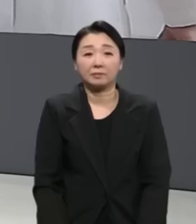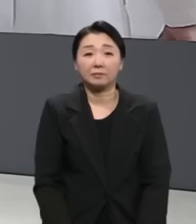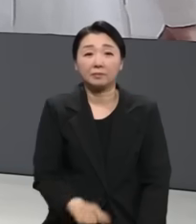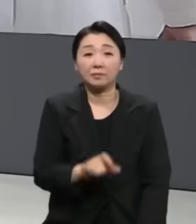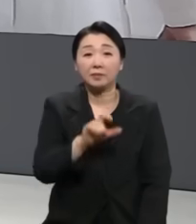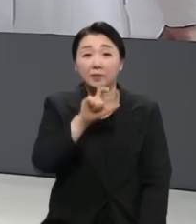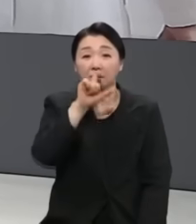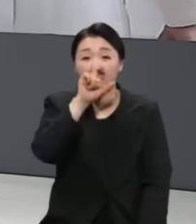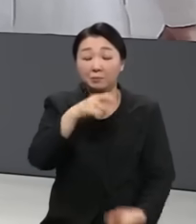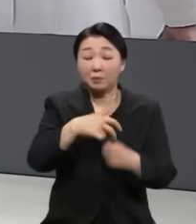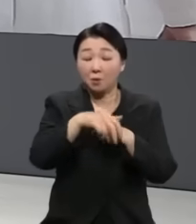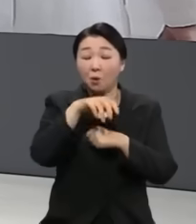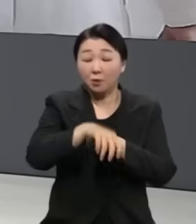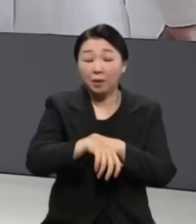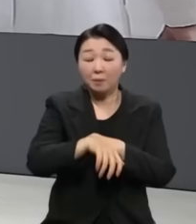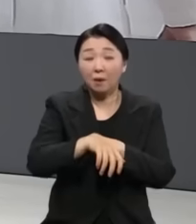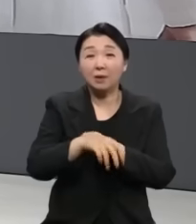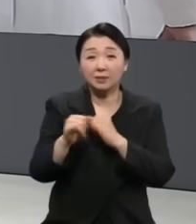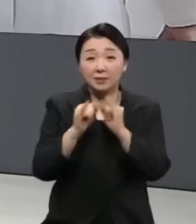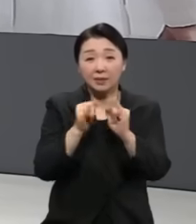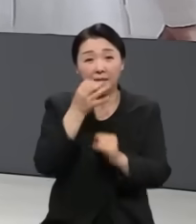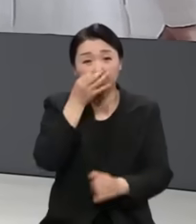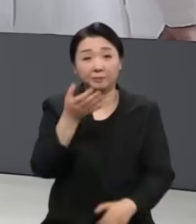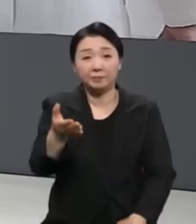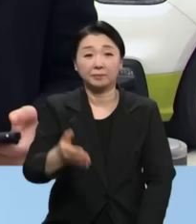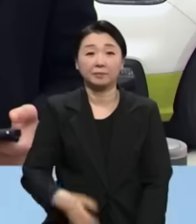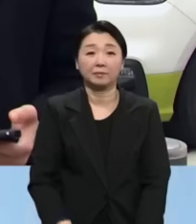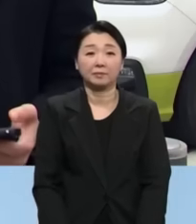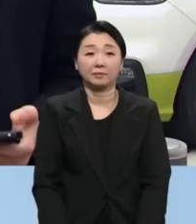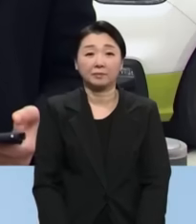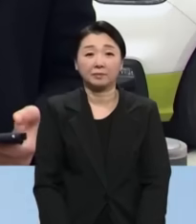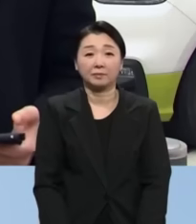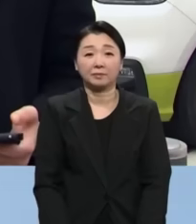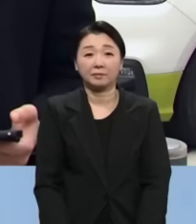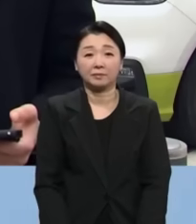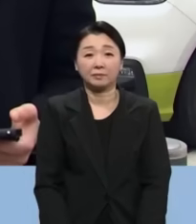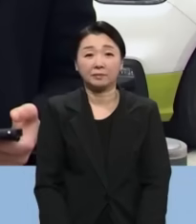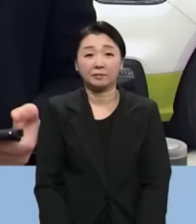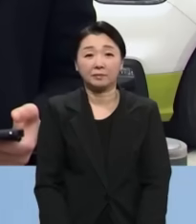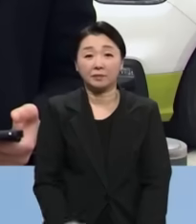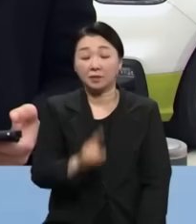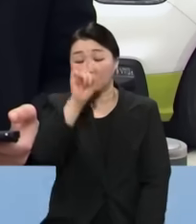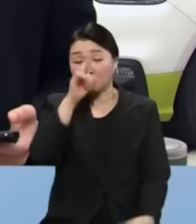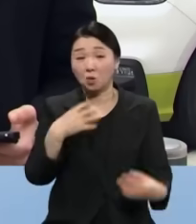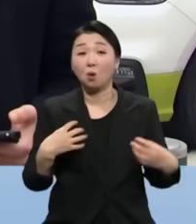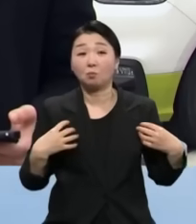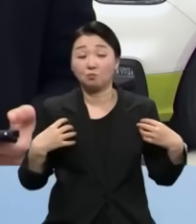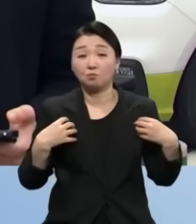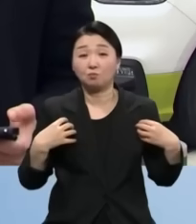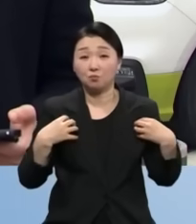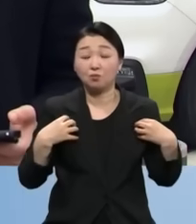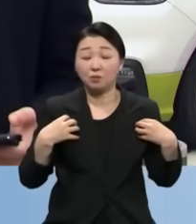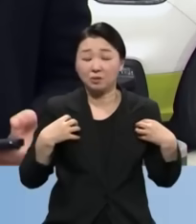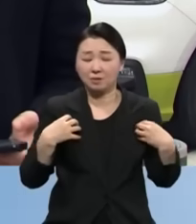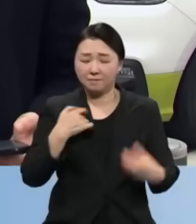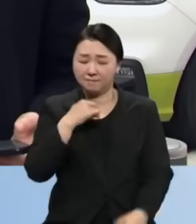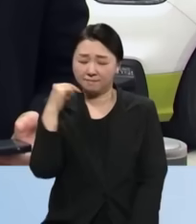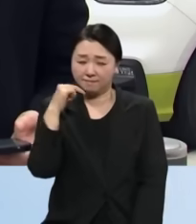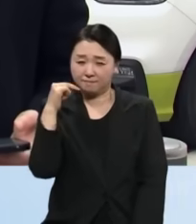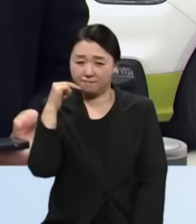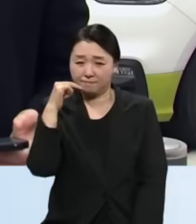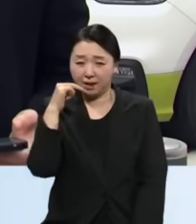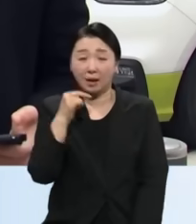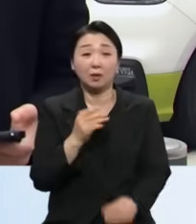신촌 세브란스 병원에 안지현 기자가 나가 있습니다. 안 기자, 정부의 강경 대응이 이어지고 있는데 현장